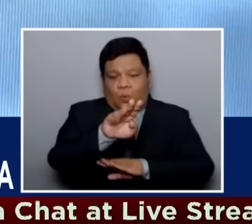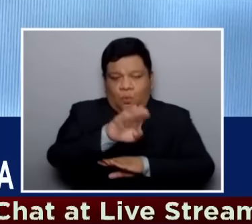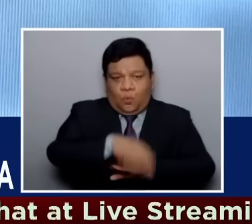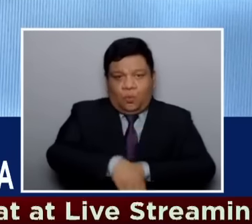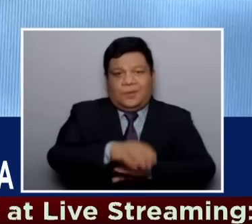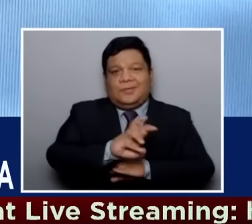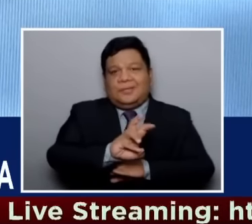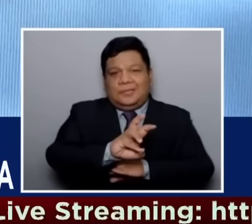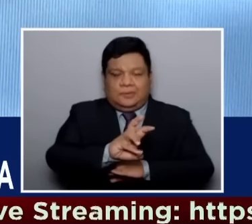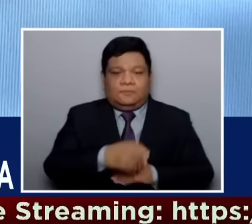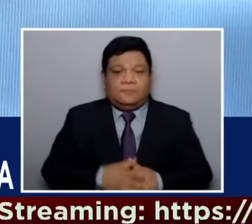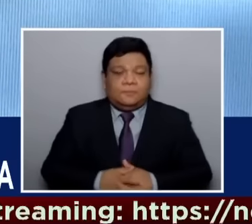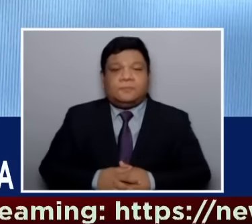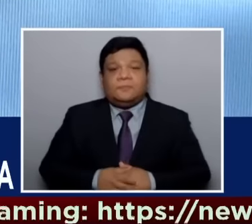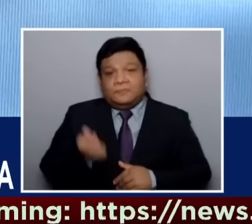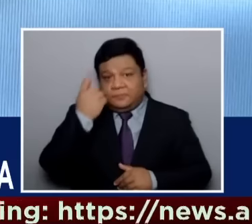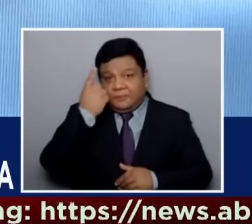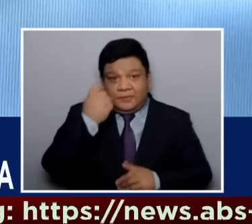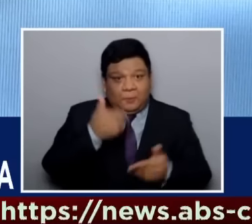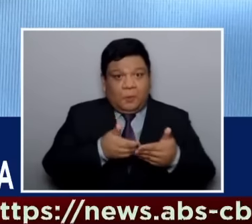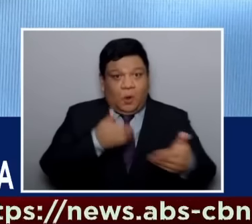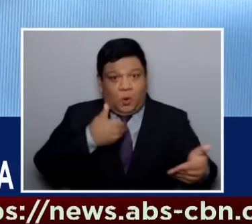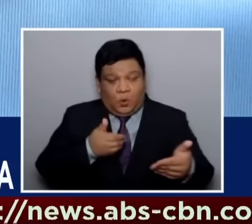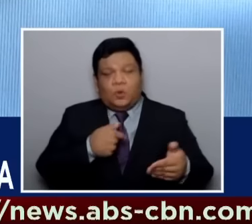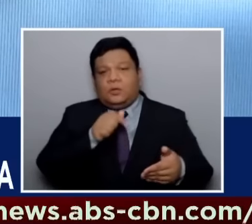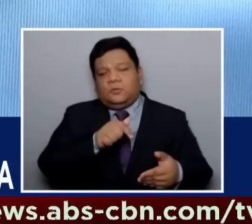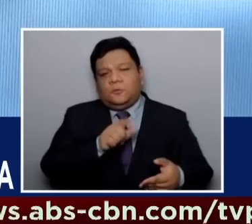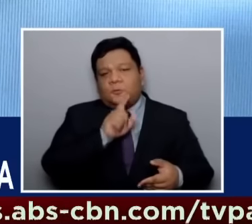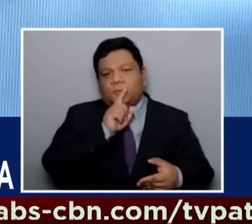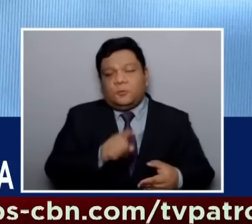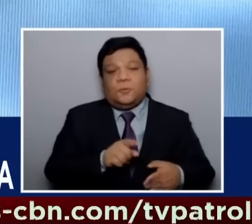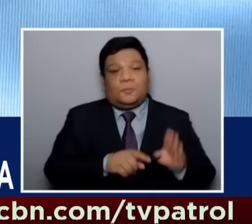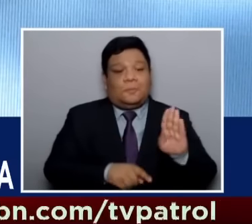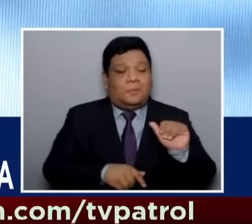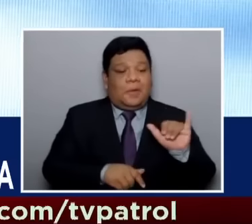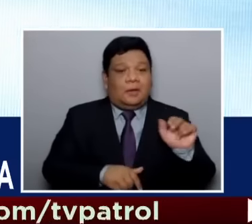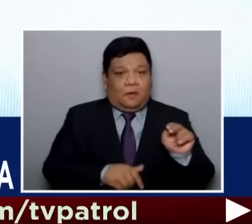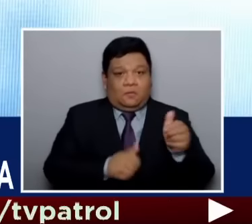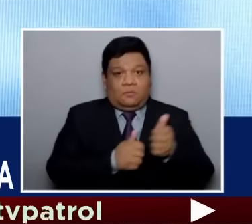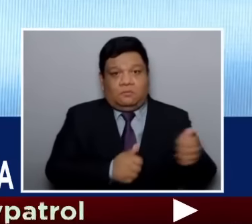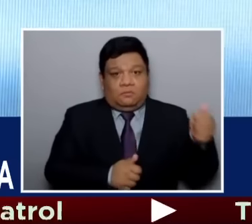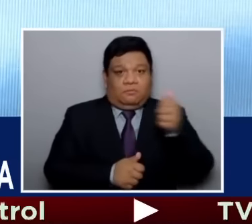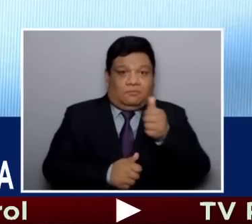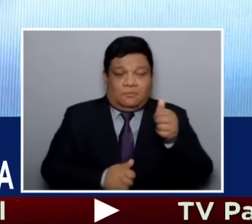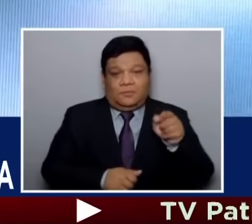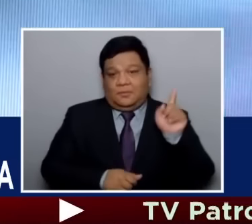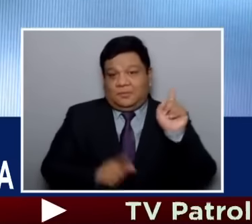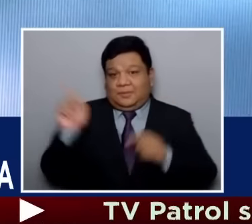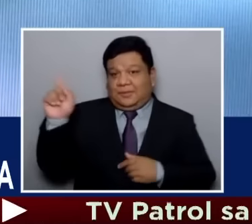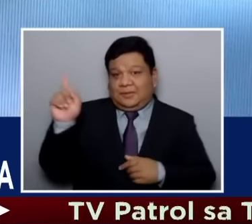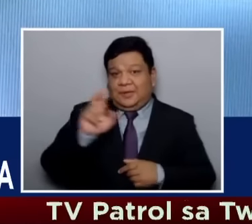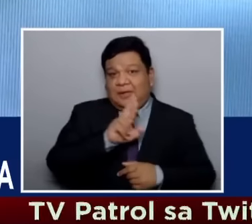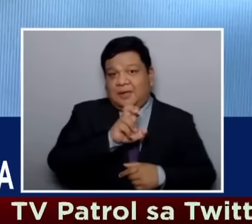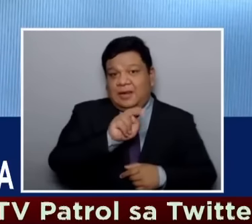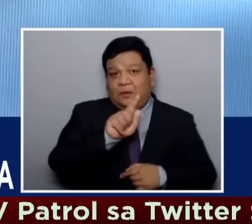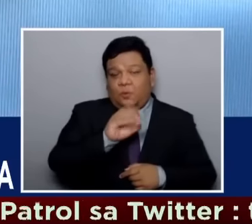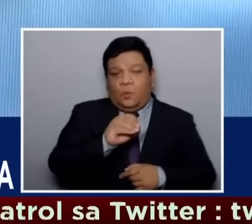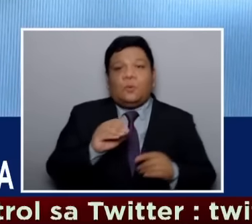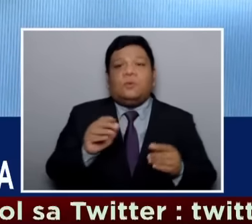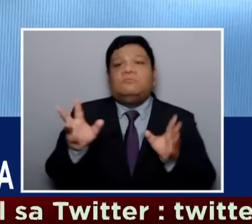6 ng gabi. Bago ito ay nakipagpulong si Bayan Secretary General Renato Reyes sa Quezon